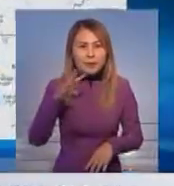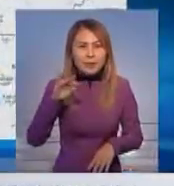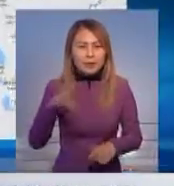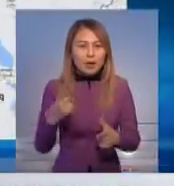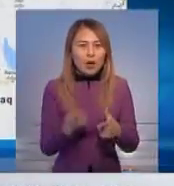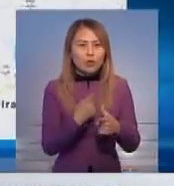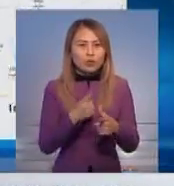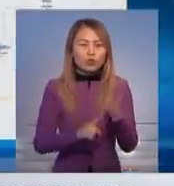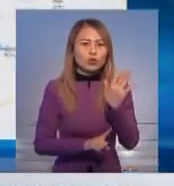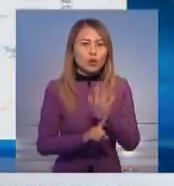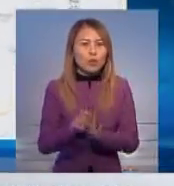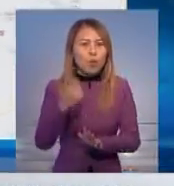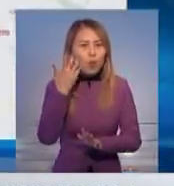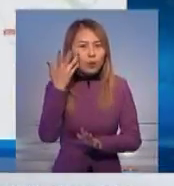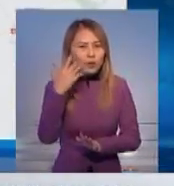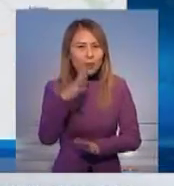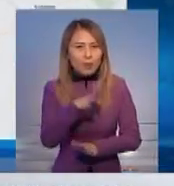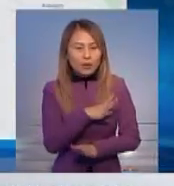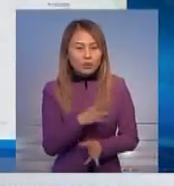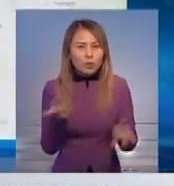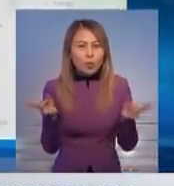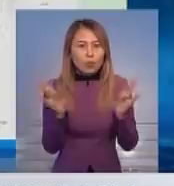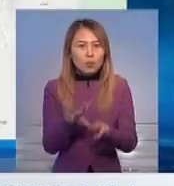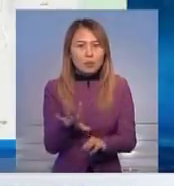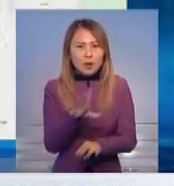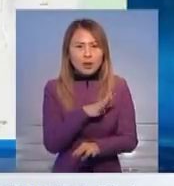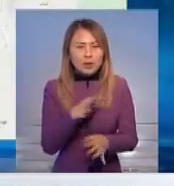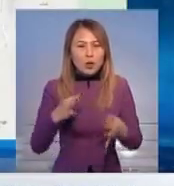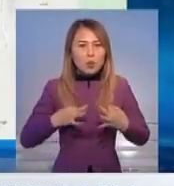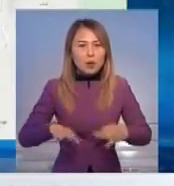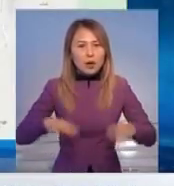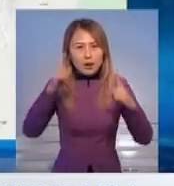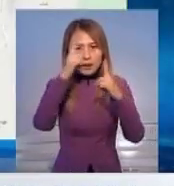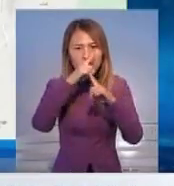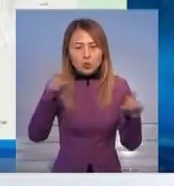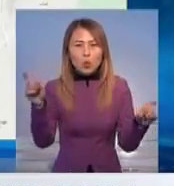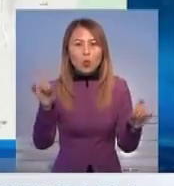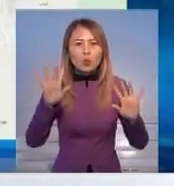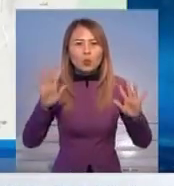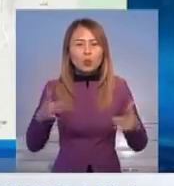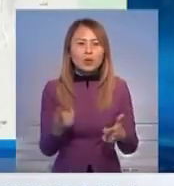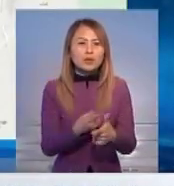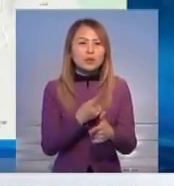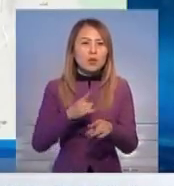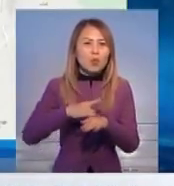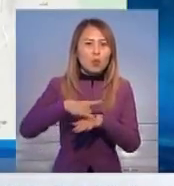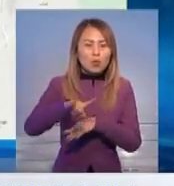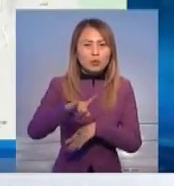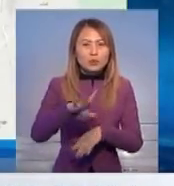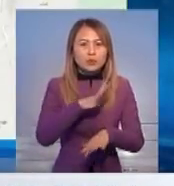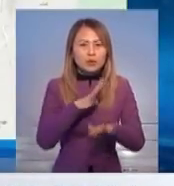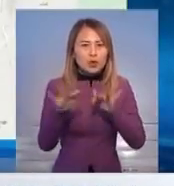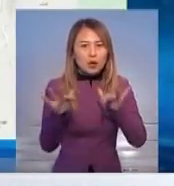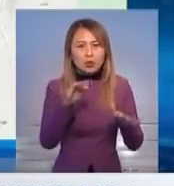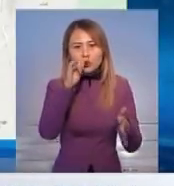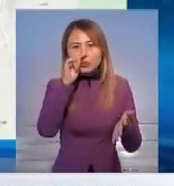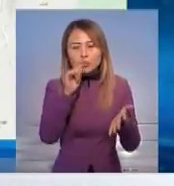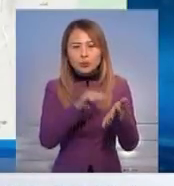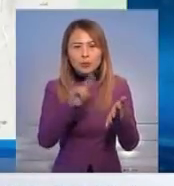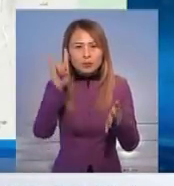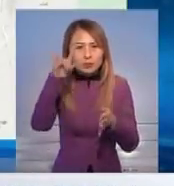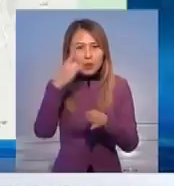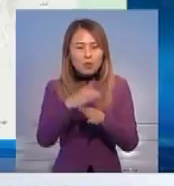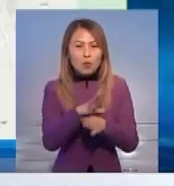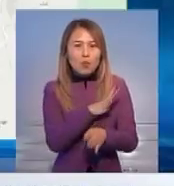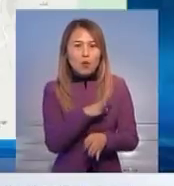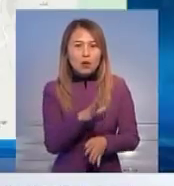базасынан ұшып шыққан соң кенеттен төмен құлдилап құлаған. Алдын ала мәліметке қарағанда төтенше оқиға әуе көлігінің қозғалтқышына құс түсіп